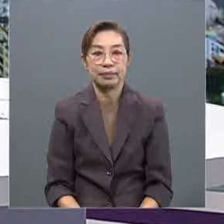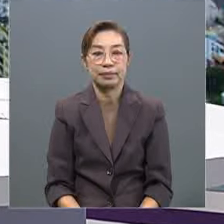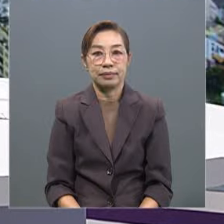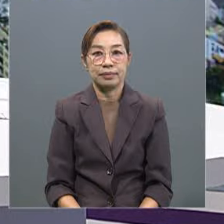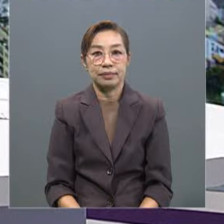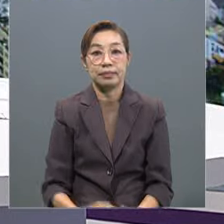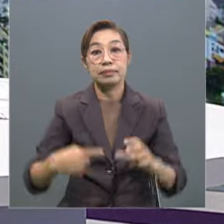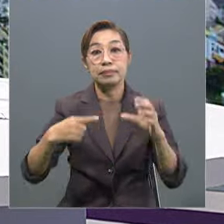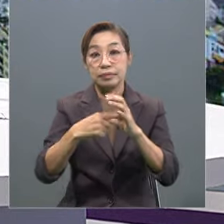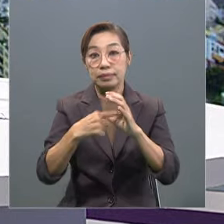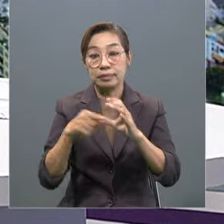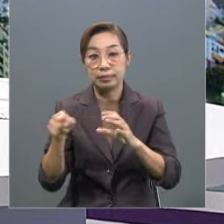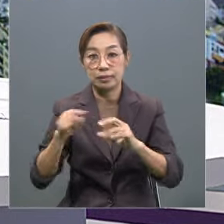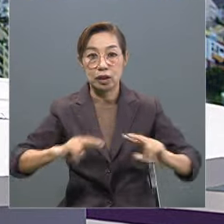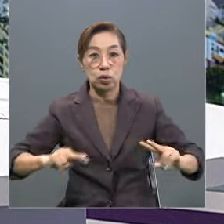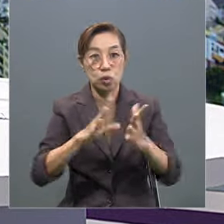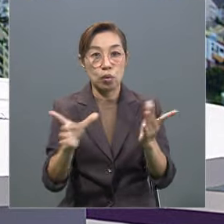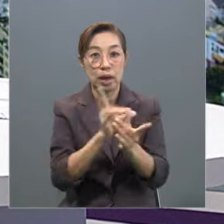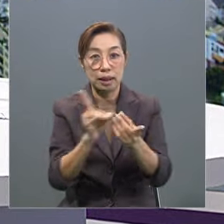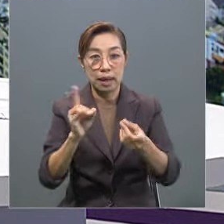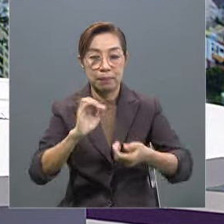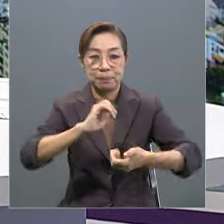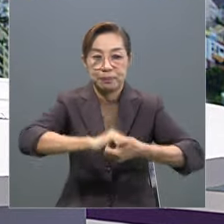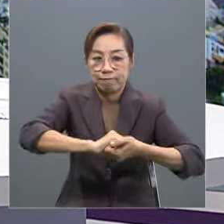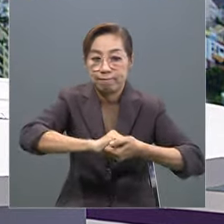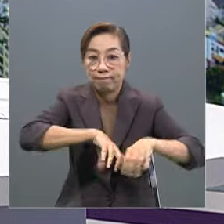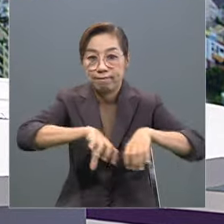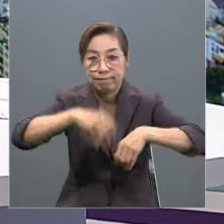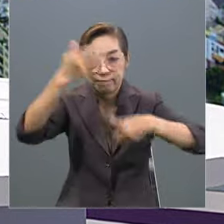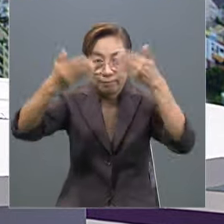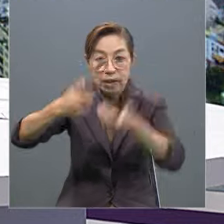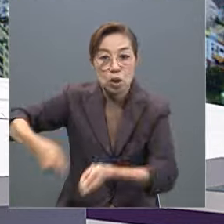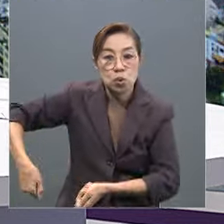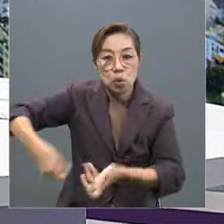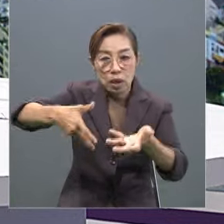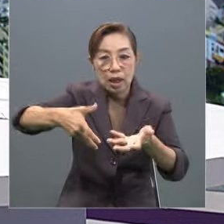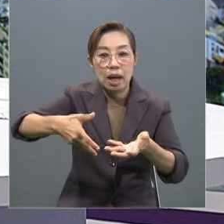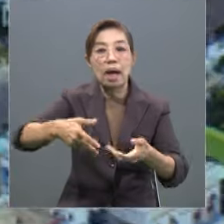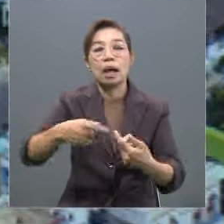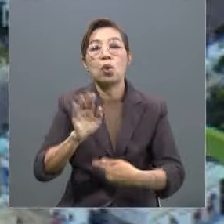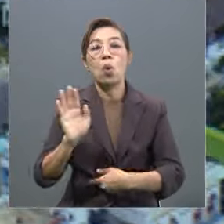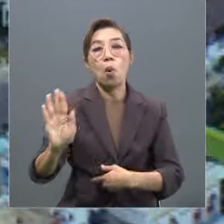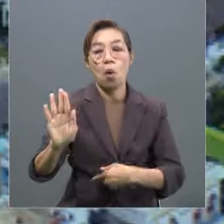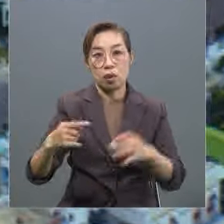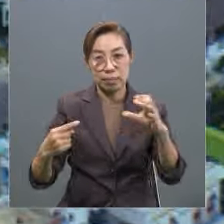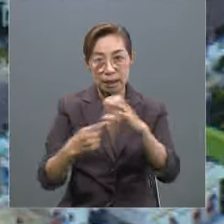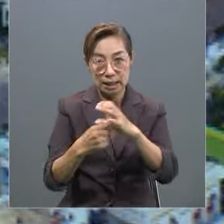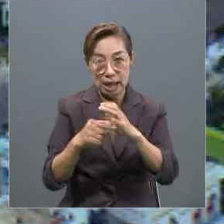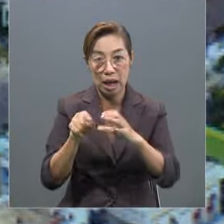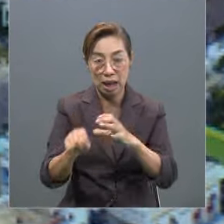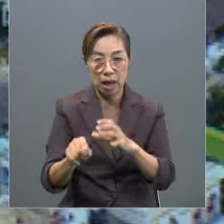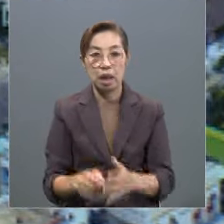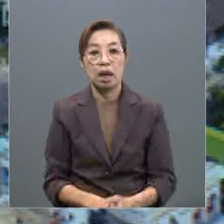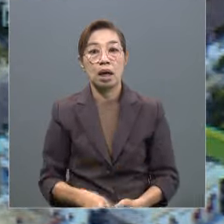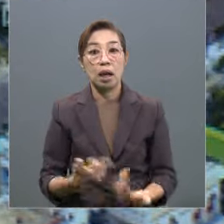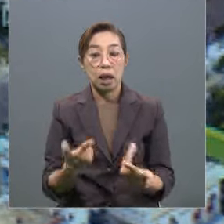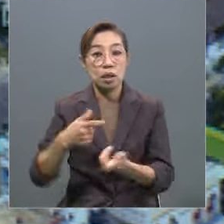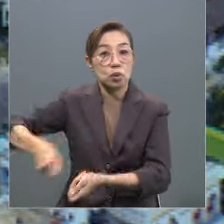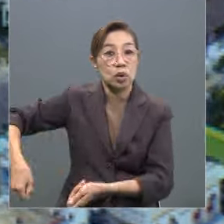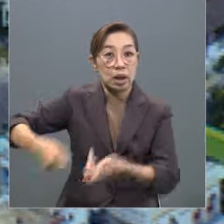เมืองพัทยาก็จับมือกับกระทรวงวัฒนธรรมครับเตรียมจัดงานสงกรานต์และวันไหลพัทยานะครับ World สงกรานต์